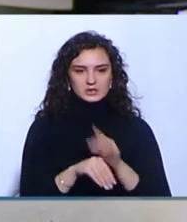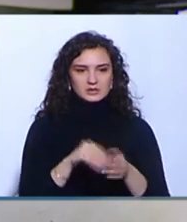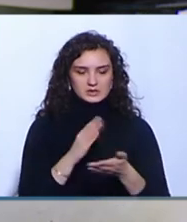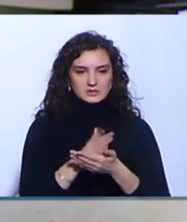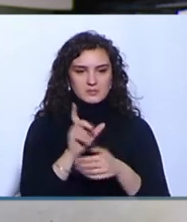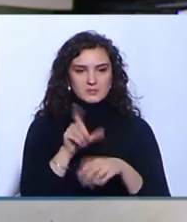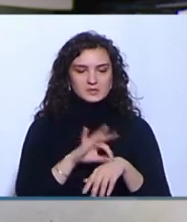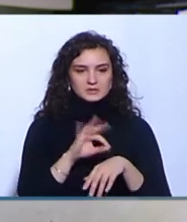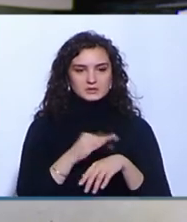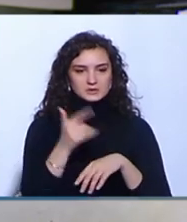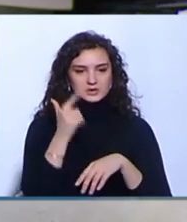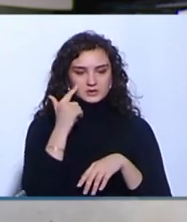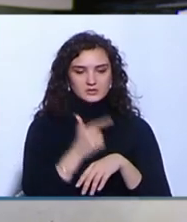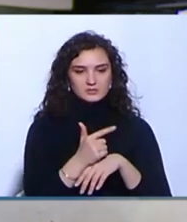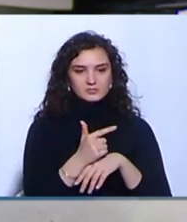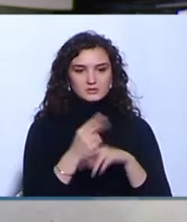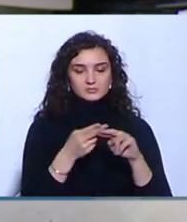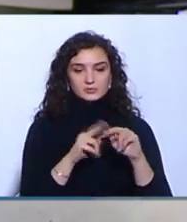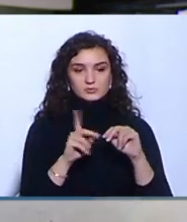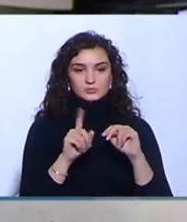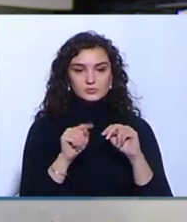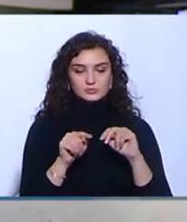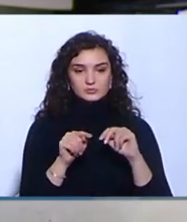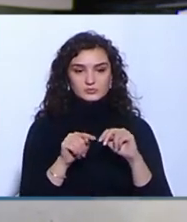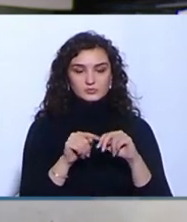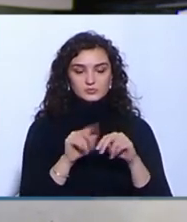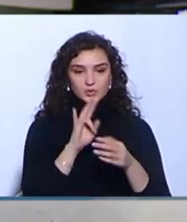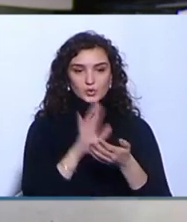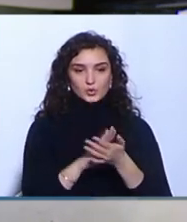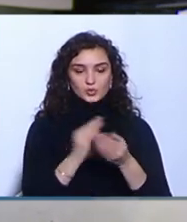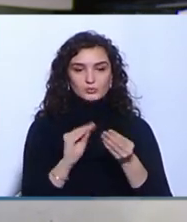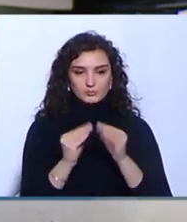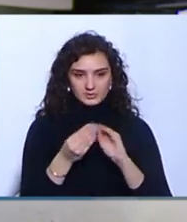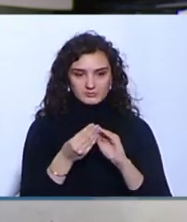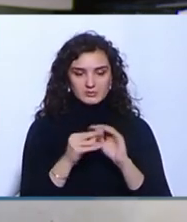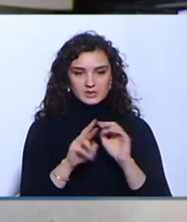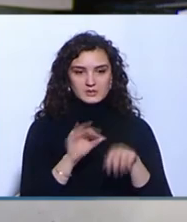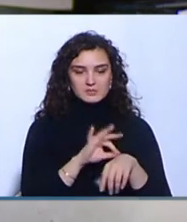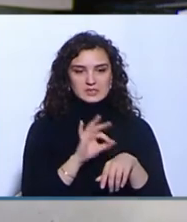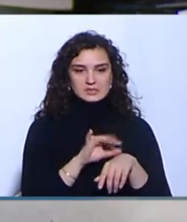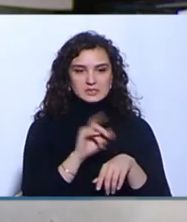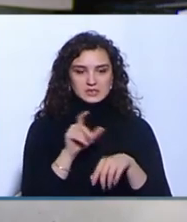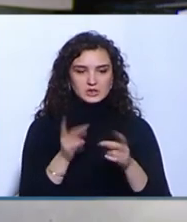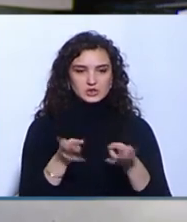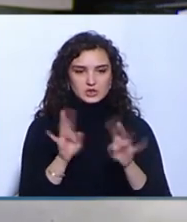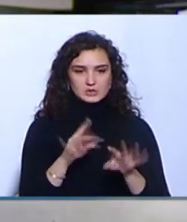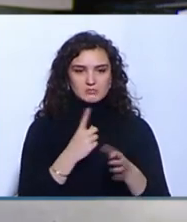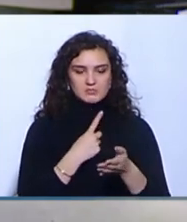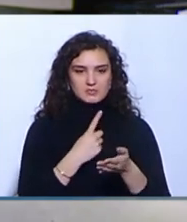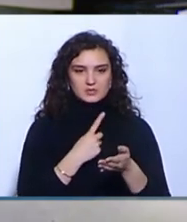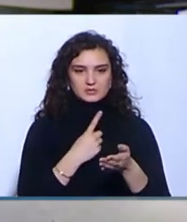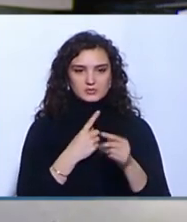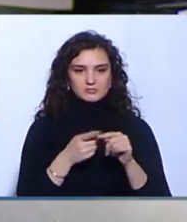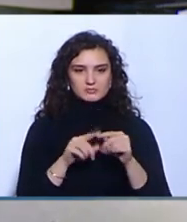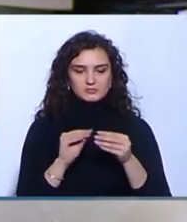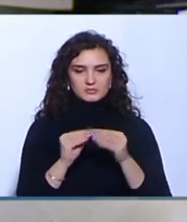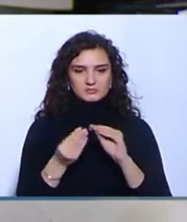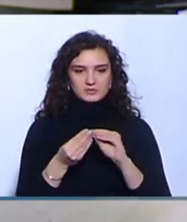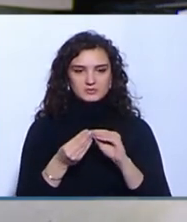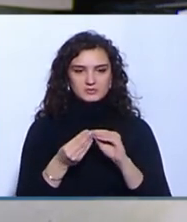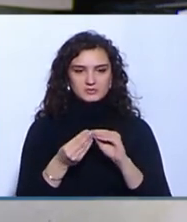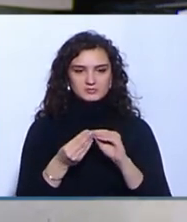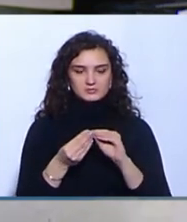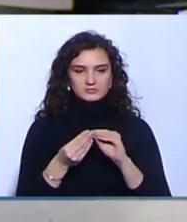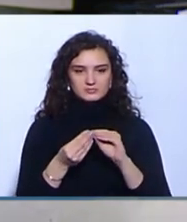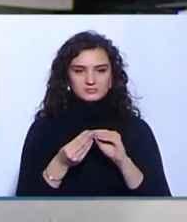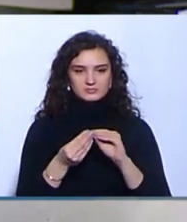არის პაციენტის განათლება. იმიტომ რომ ქრონიკული პრობლემაა და პაციენტი რჩება მარტოკა ამ პრობლემასთან.